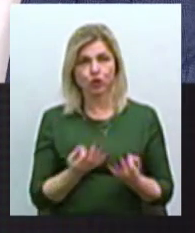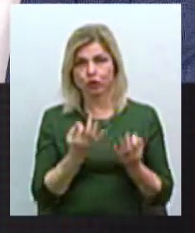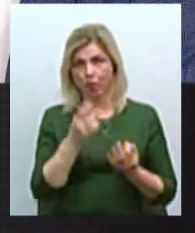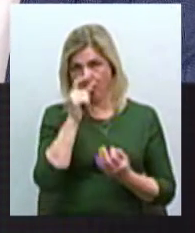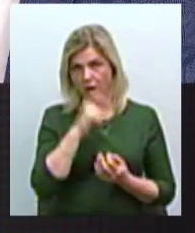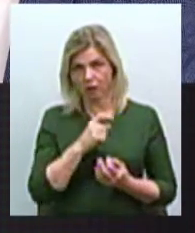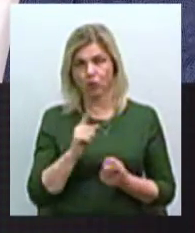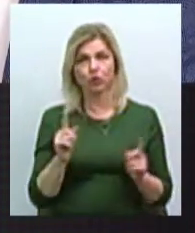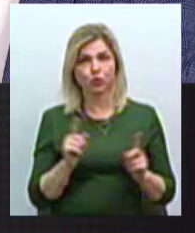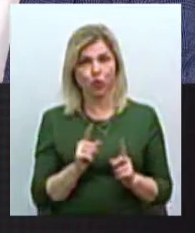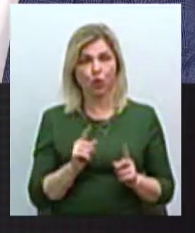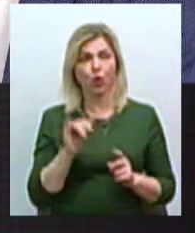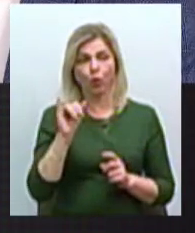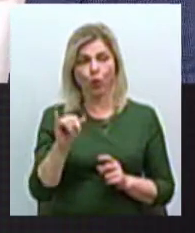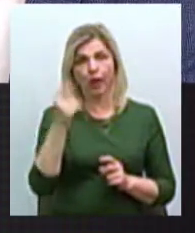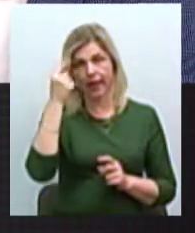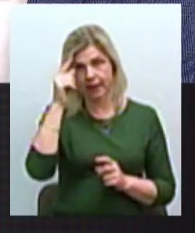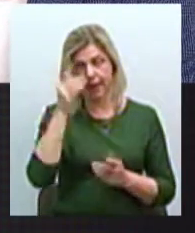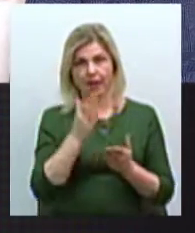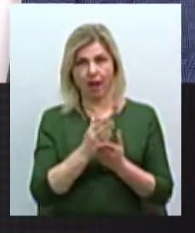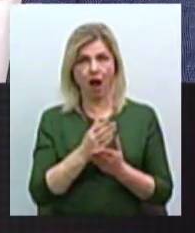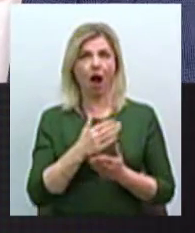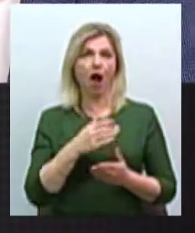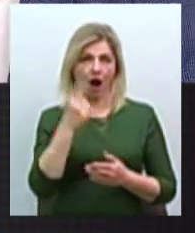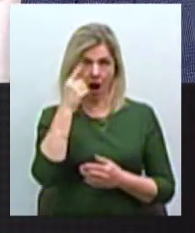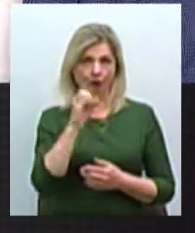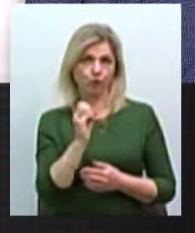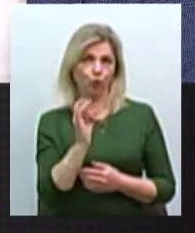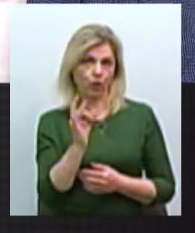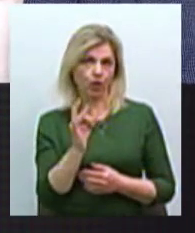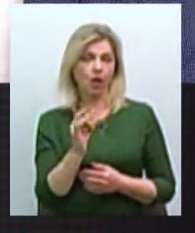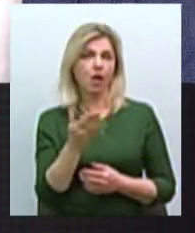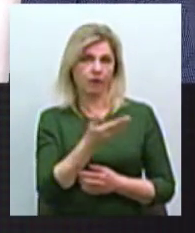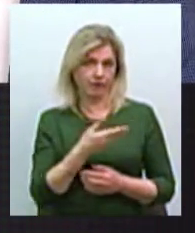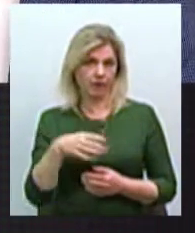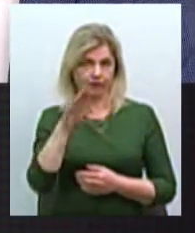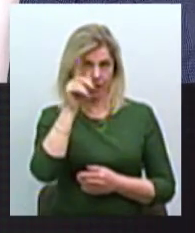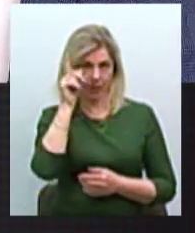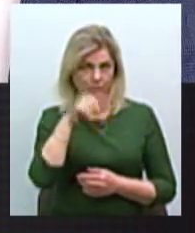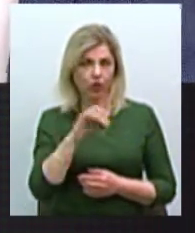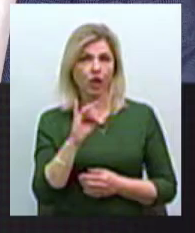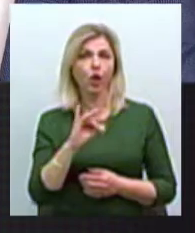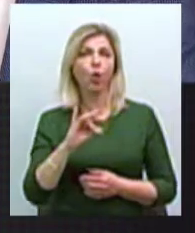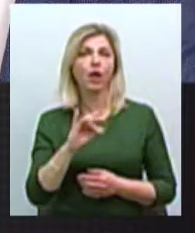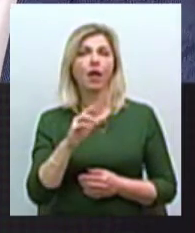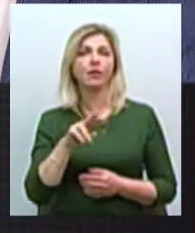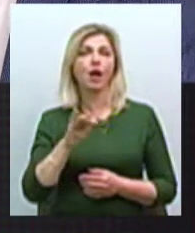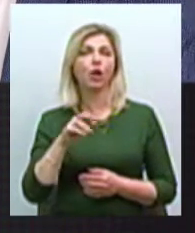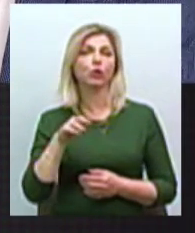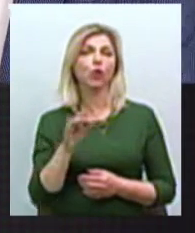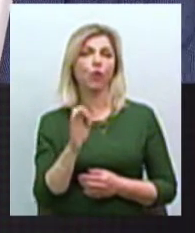поганого, в тому, що у ідеї є автор. І цей автор нам всім відомий, це Ігор Сергійович Дятлов, депутат міської ради.